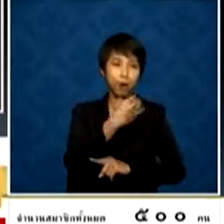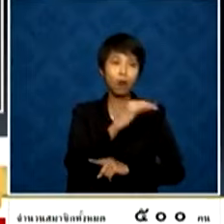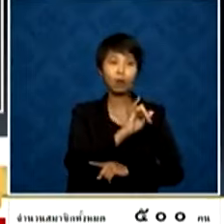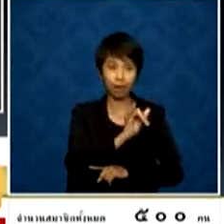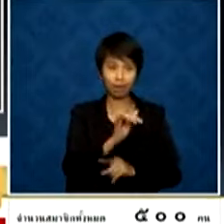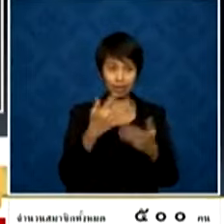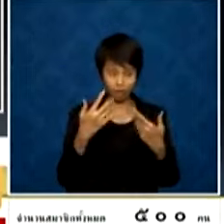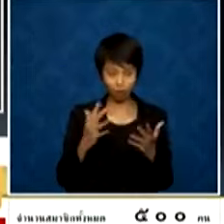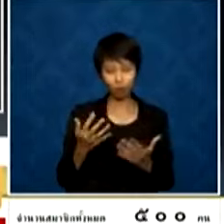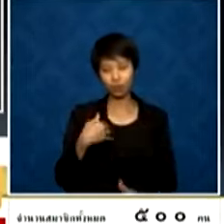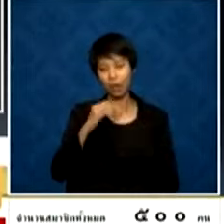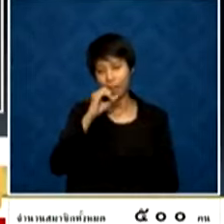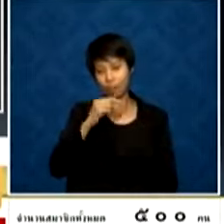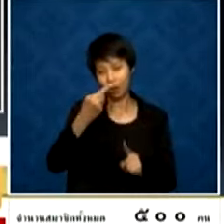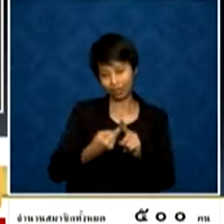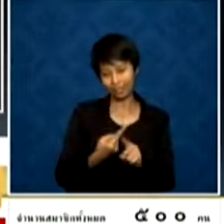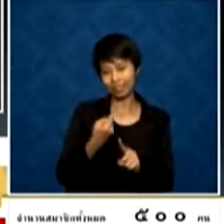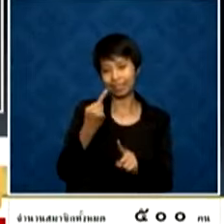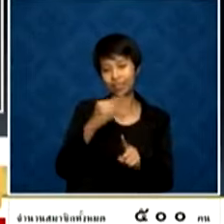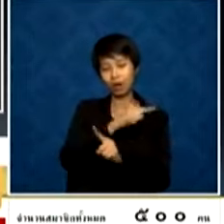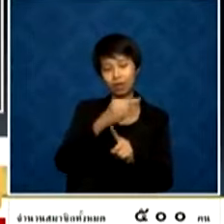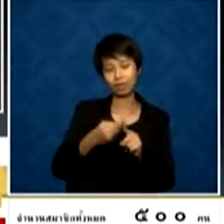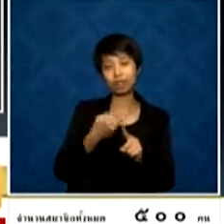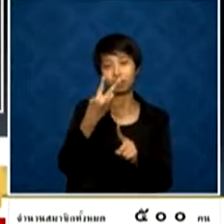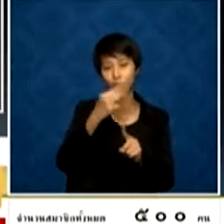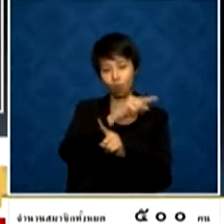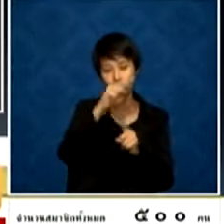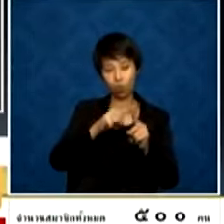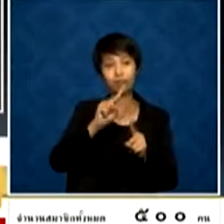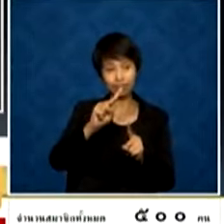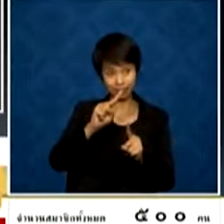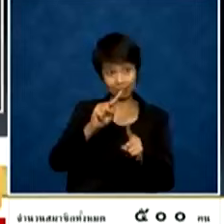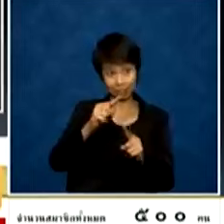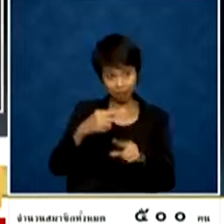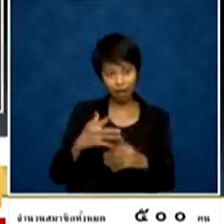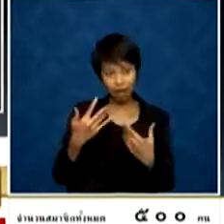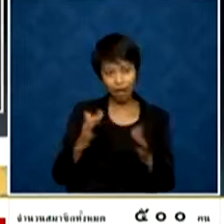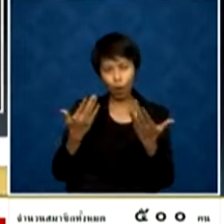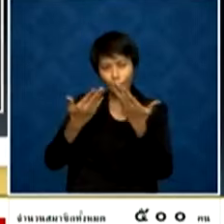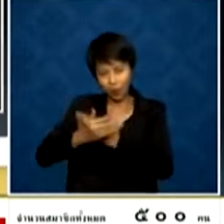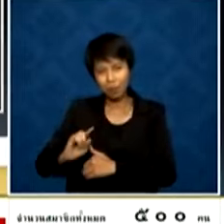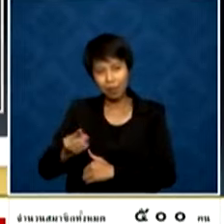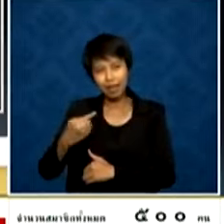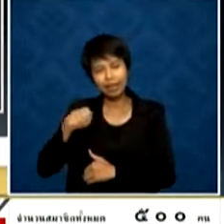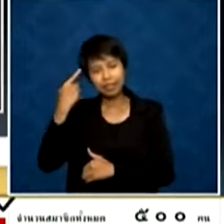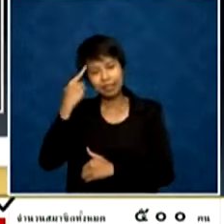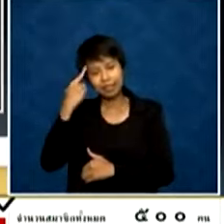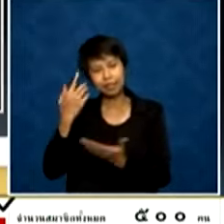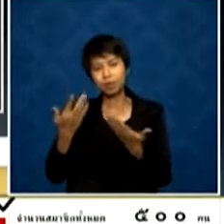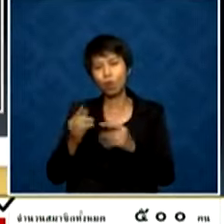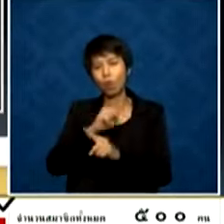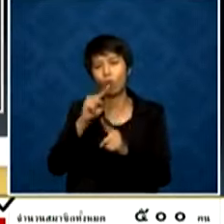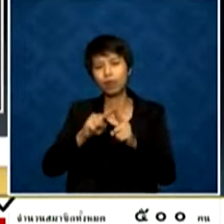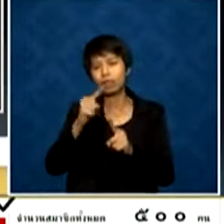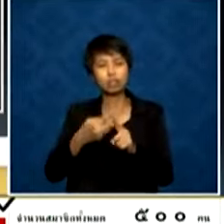นะครับบอกว่าเป็นกลุ่มเกษตรกรได้ไหมเหมือนที่คุณหมายศิริยาพูดเนี่ยมันก็จะต้องดูว่าจะต้องไปยังไงจะต้องไปแบบไหนน